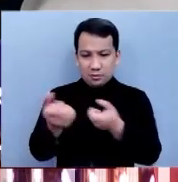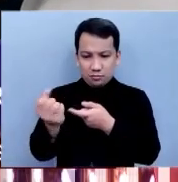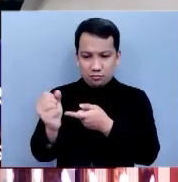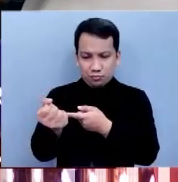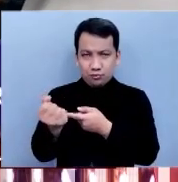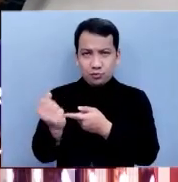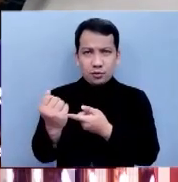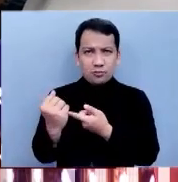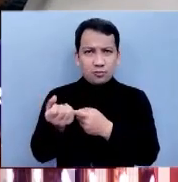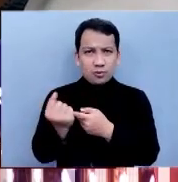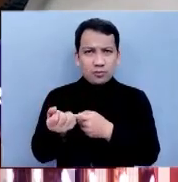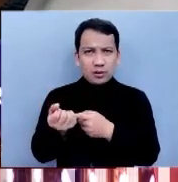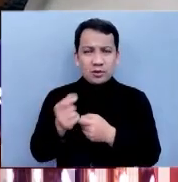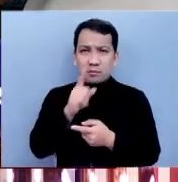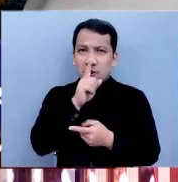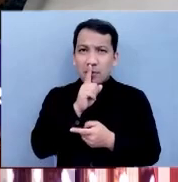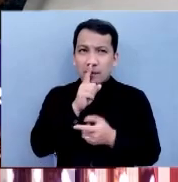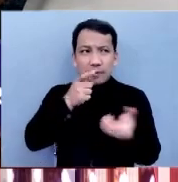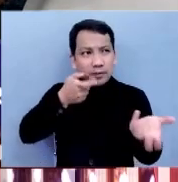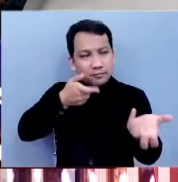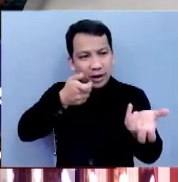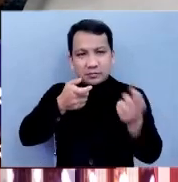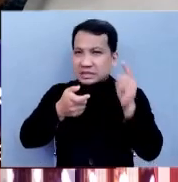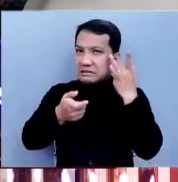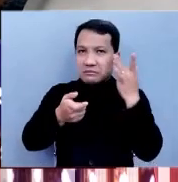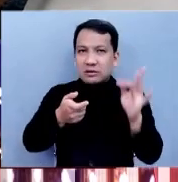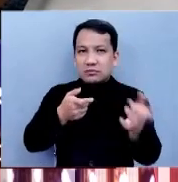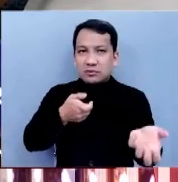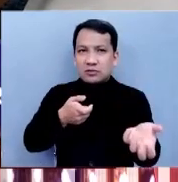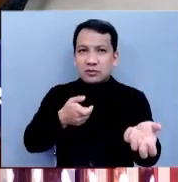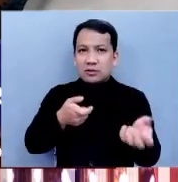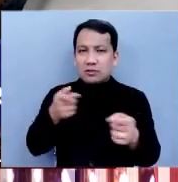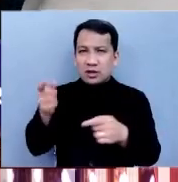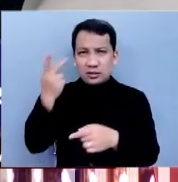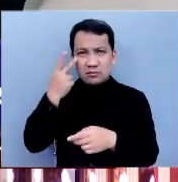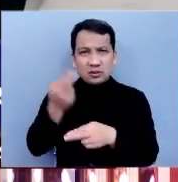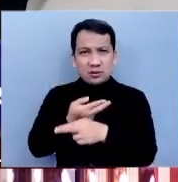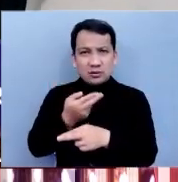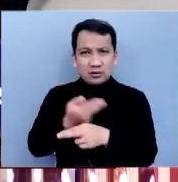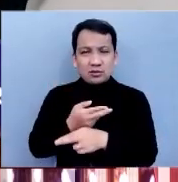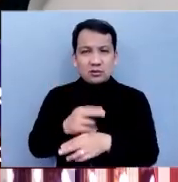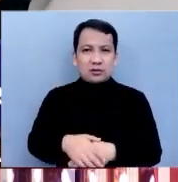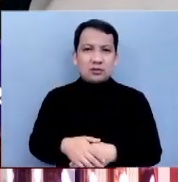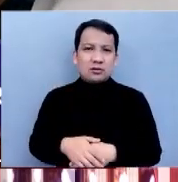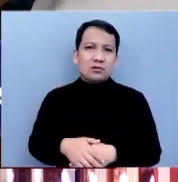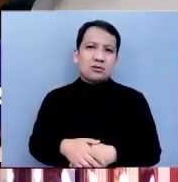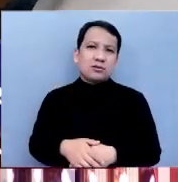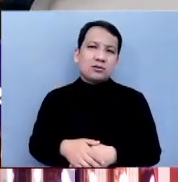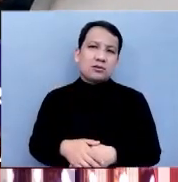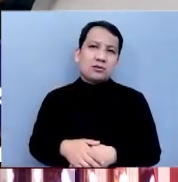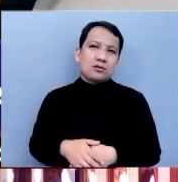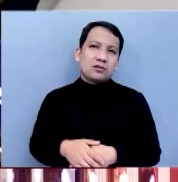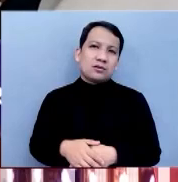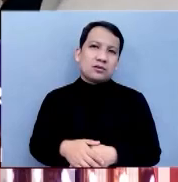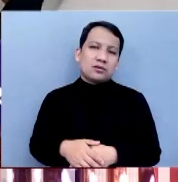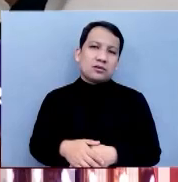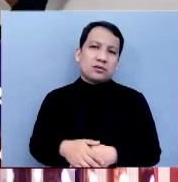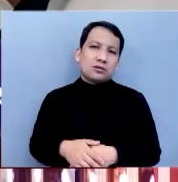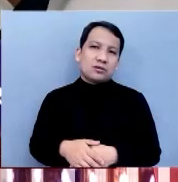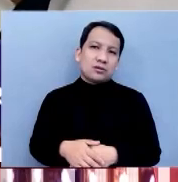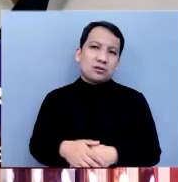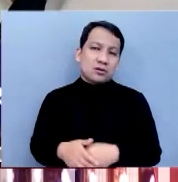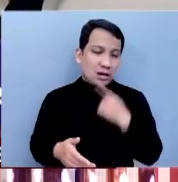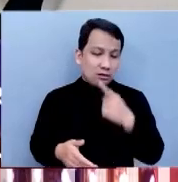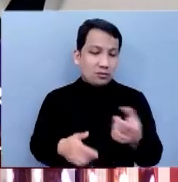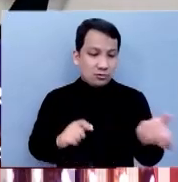And suppressors are not typically, I think it's regulated. Yes. No. You know, suppressors are